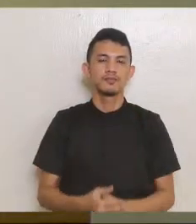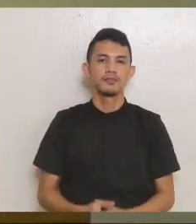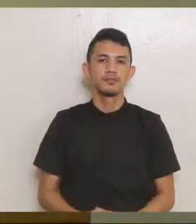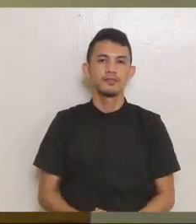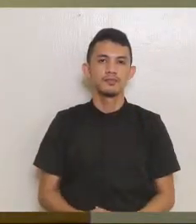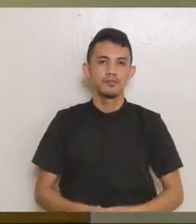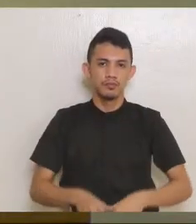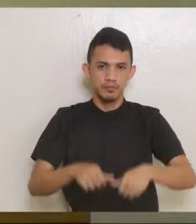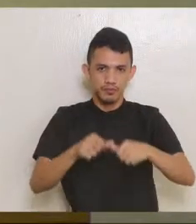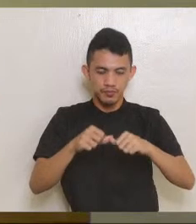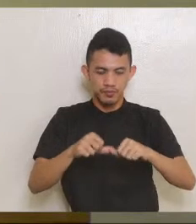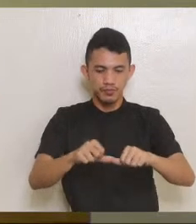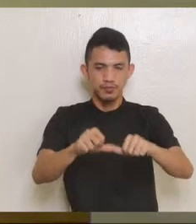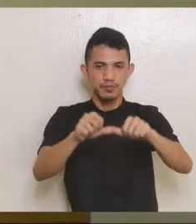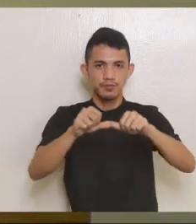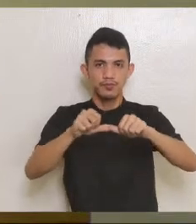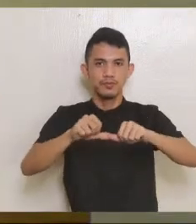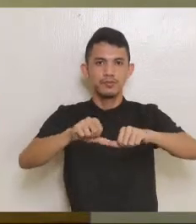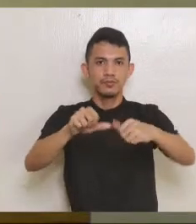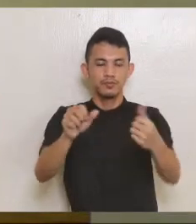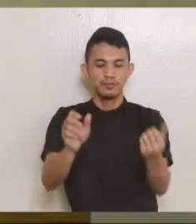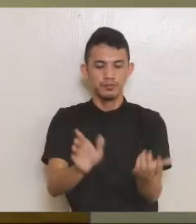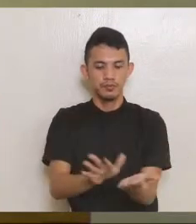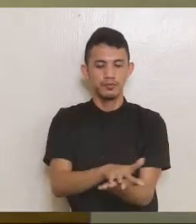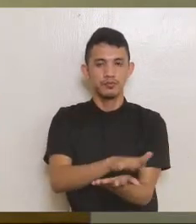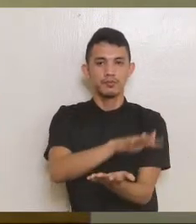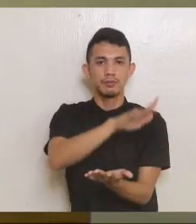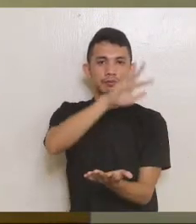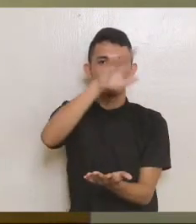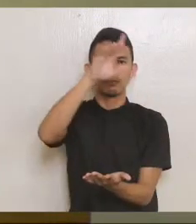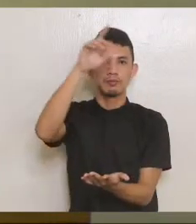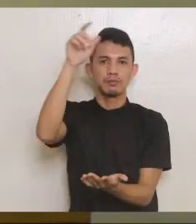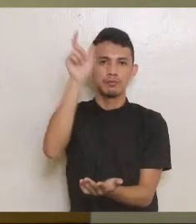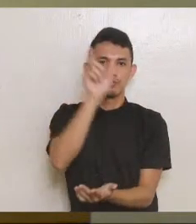Dunta sa gihapon ang himaya sa Ginoo